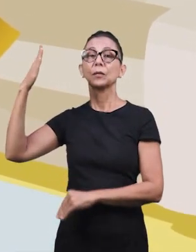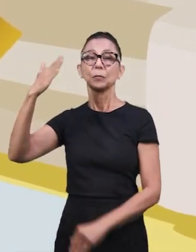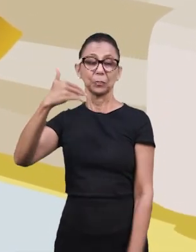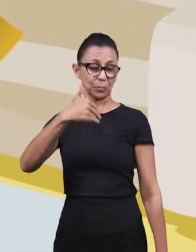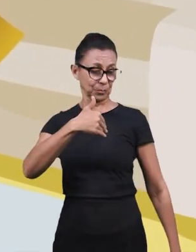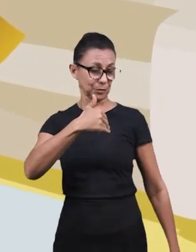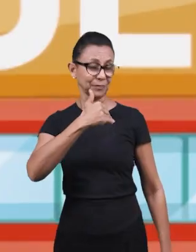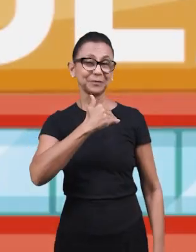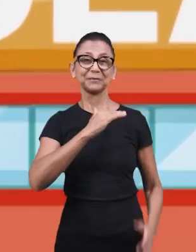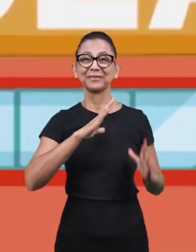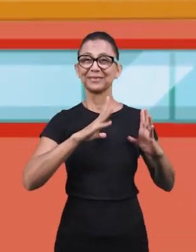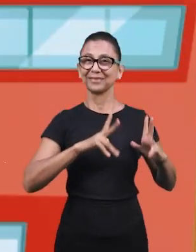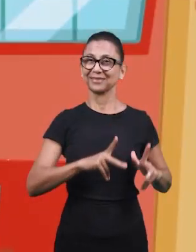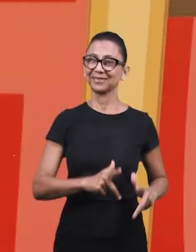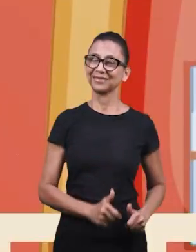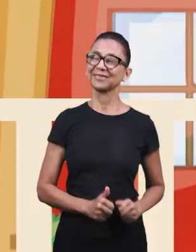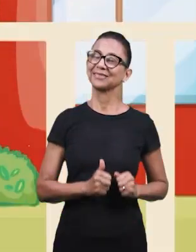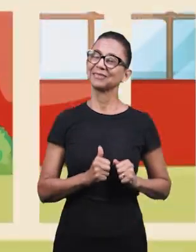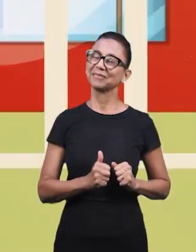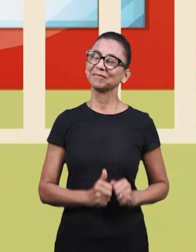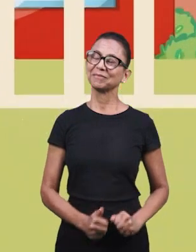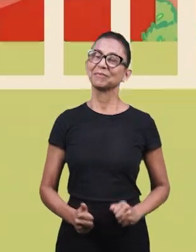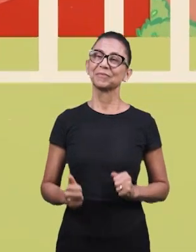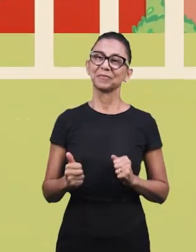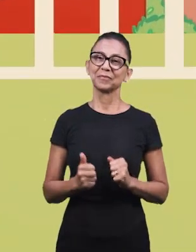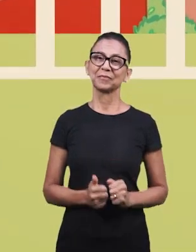Сердце послушное откровению твоему.